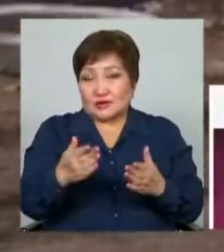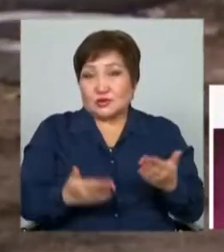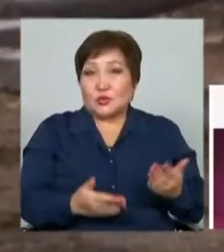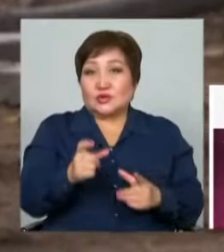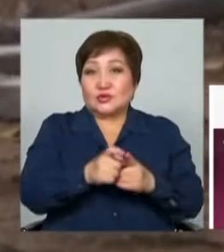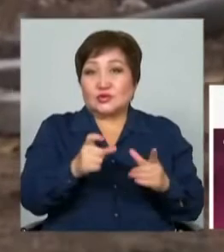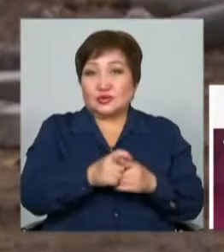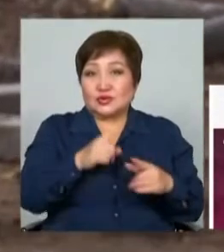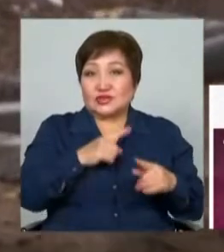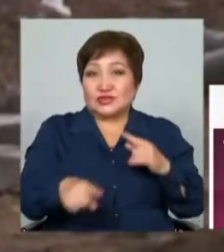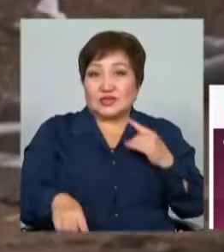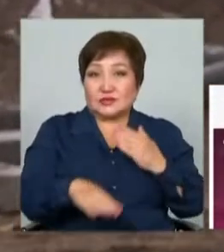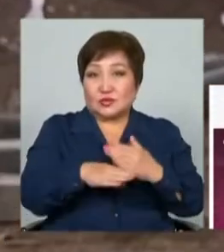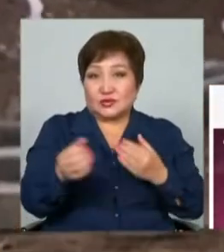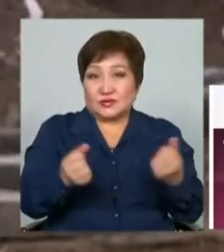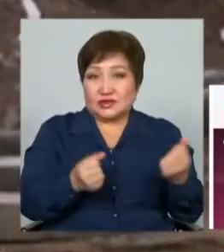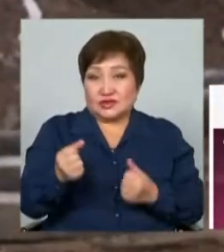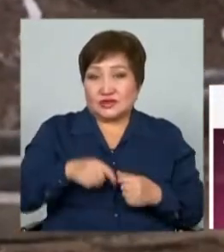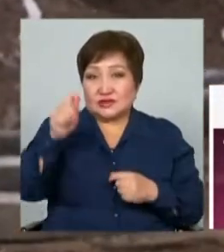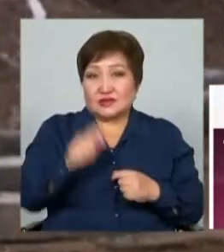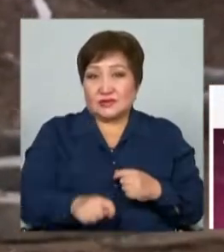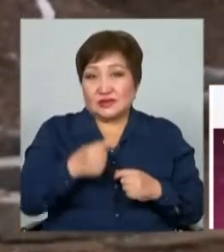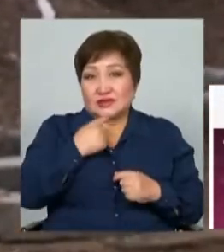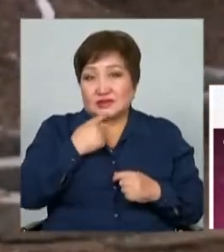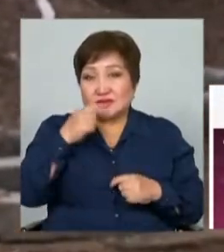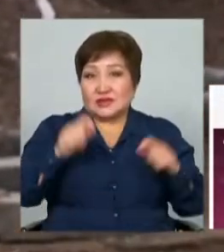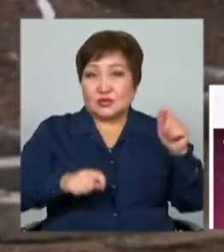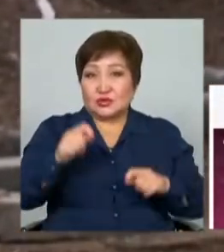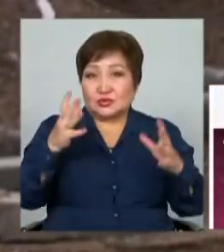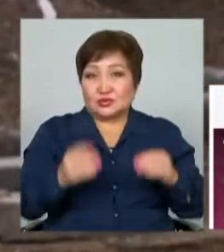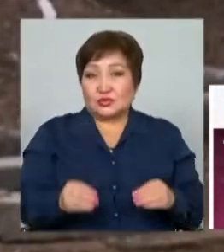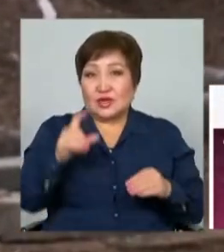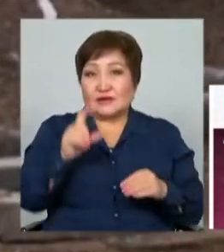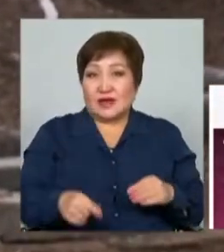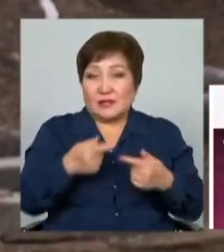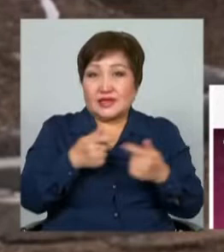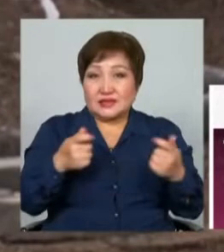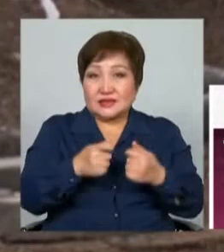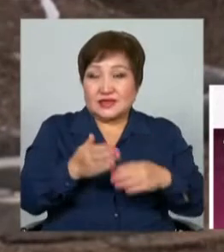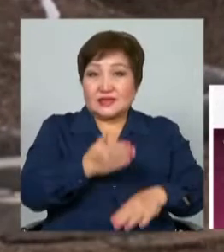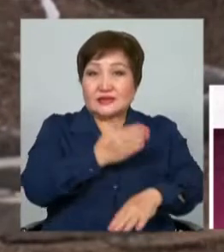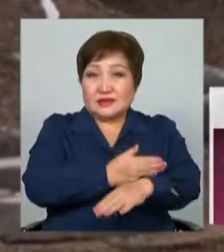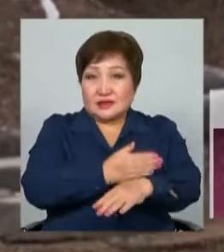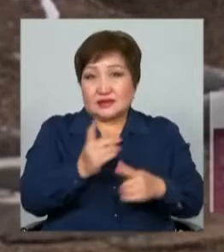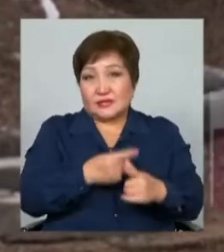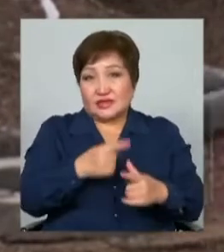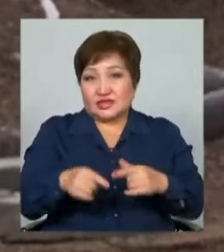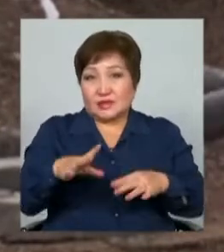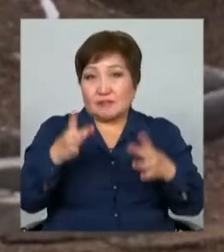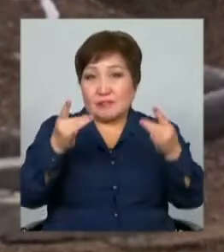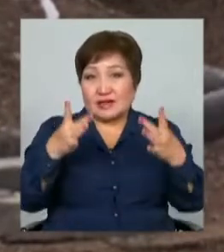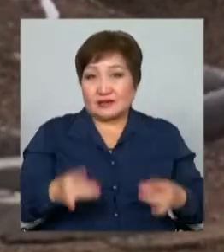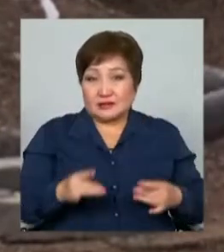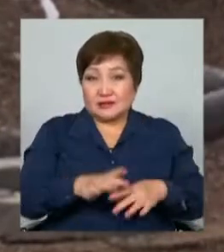жедел жәрдемнің де келуі қиын. Жауын шашын күндері адамдар аяқтарына резинке етік немесе салафан киіп жүруге мәжбір.